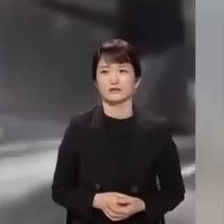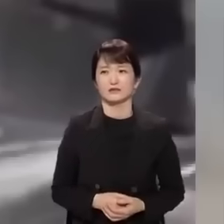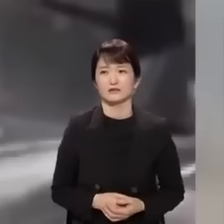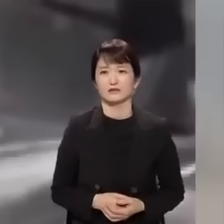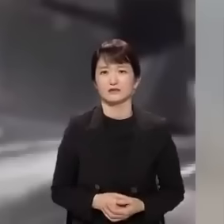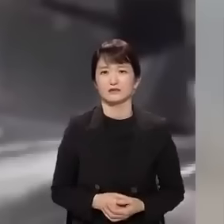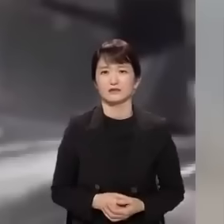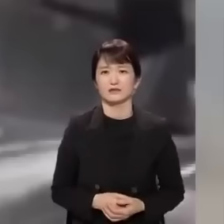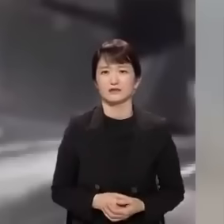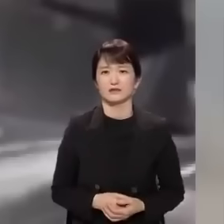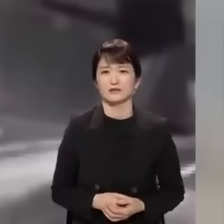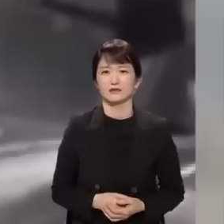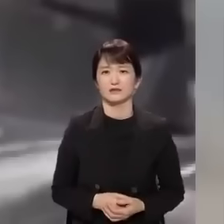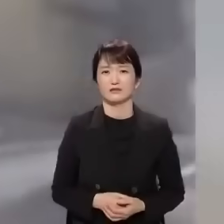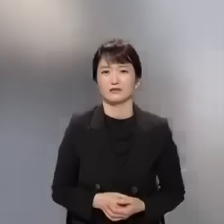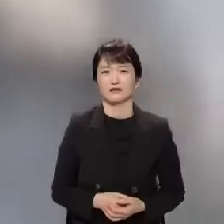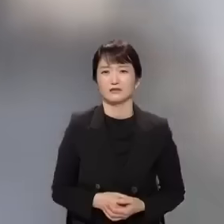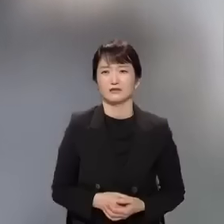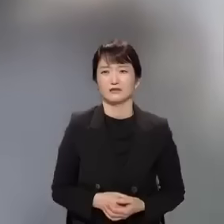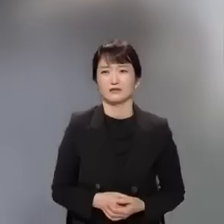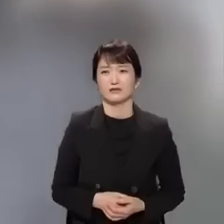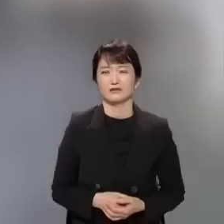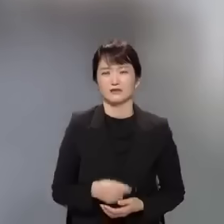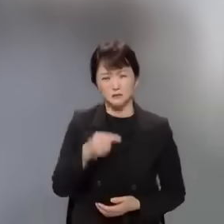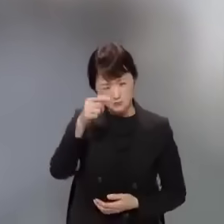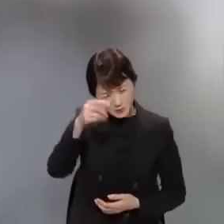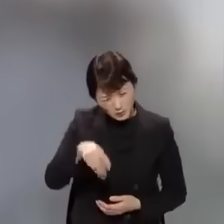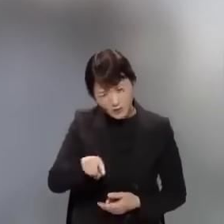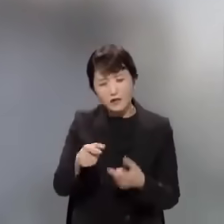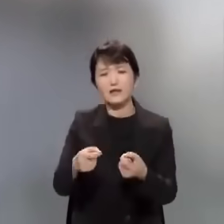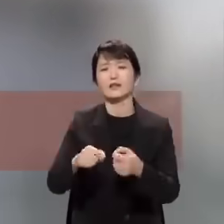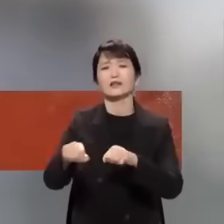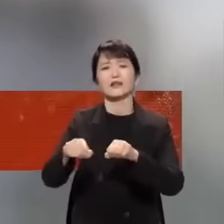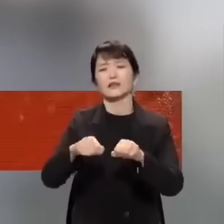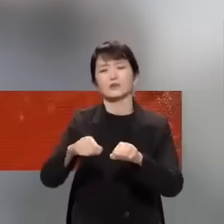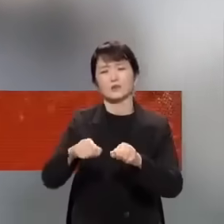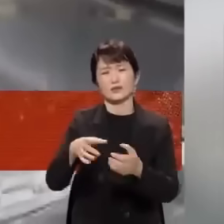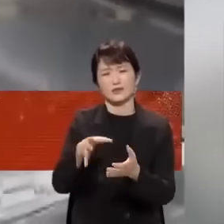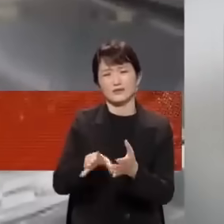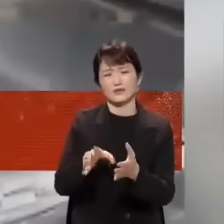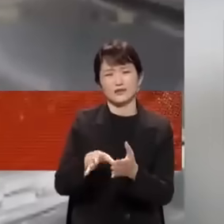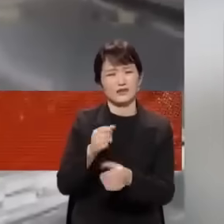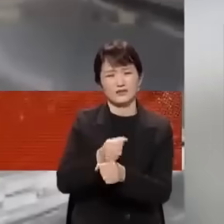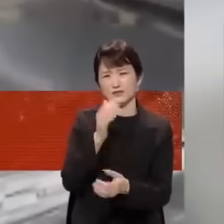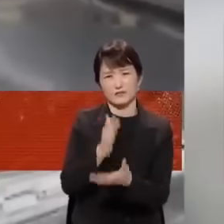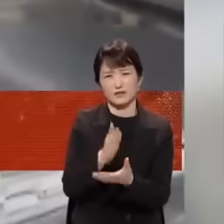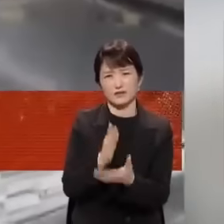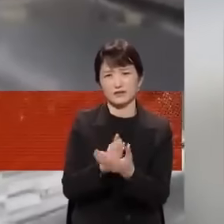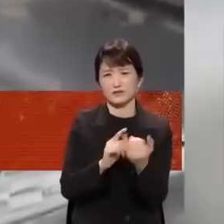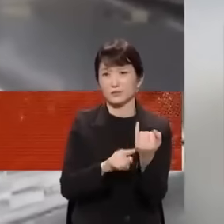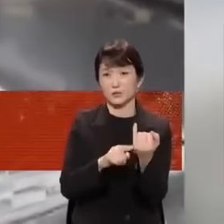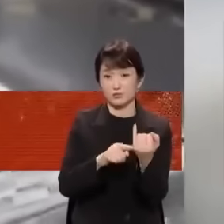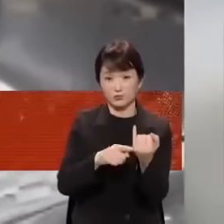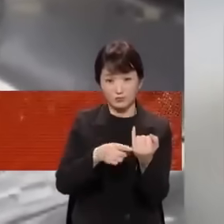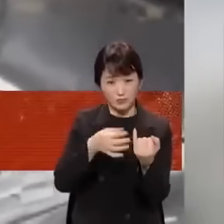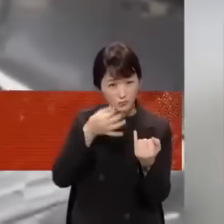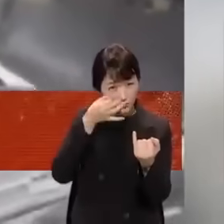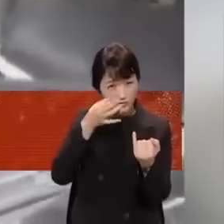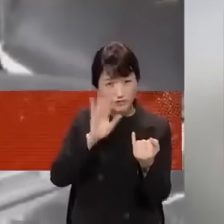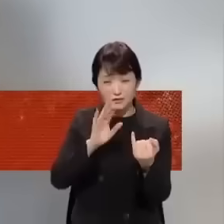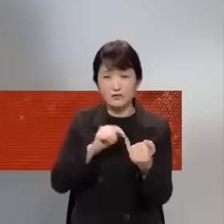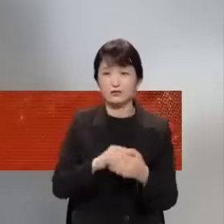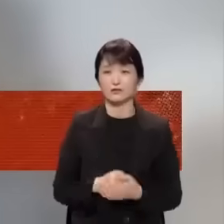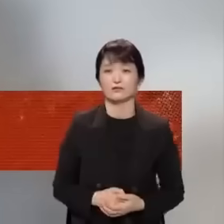아이고, 진짜 몇 번을 이러지 말라고 방송을 해도 저 양반 저 사건 반장 안 보셨나 보네. 아, 진짜 왜 저러고 살아